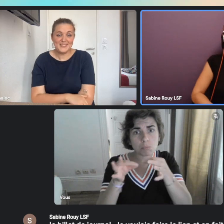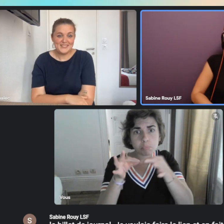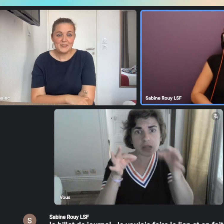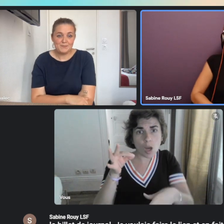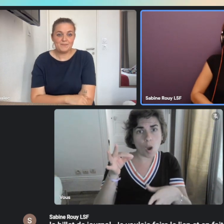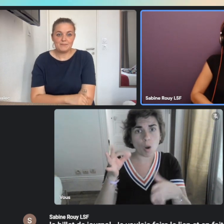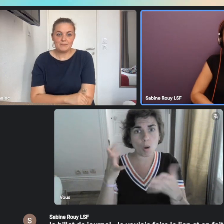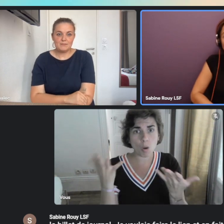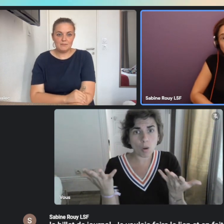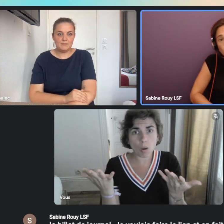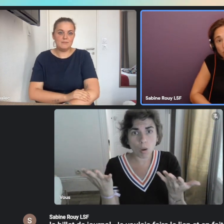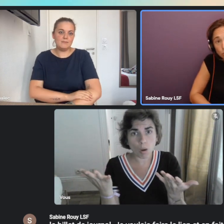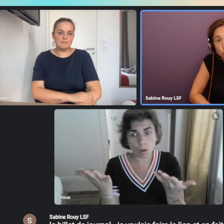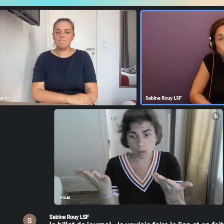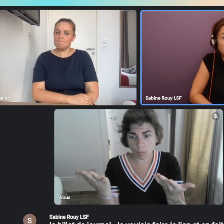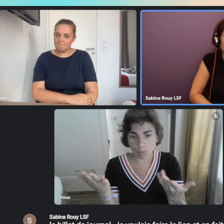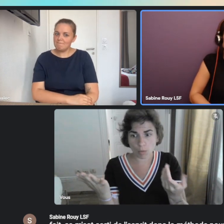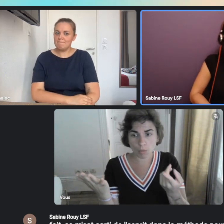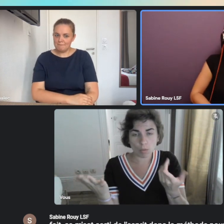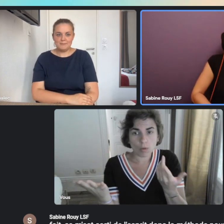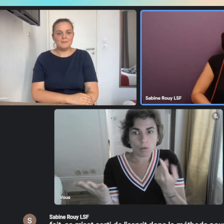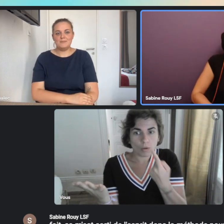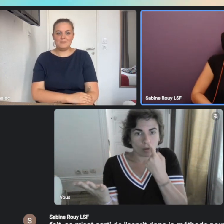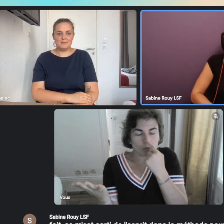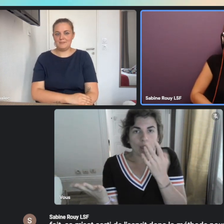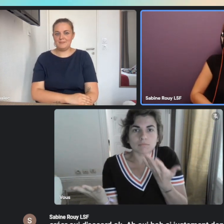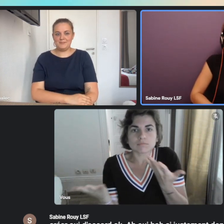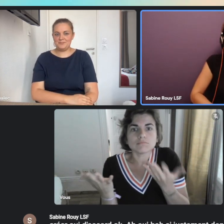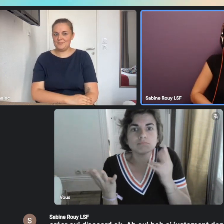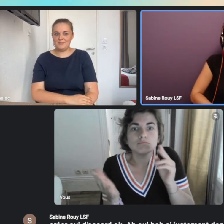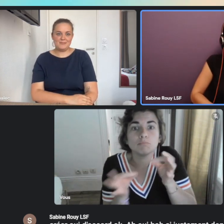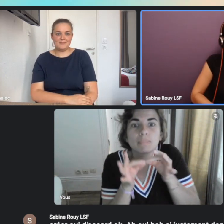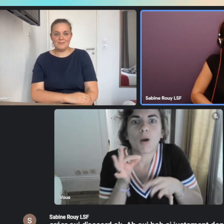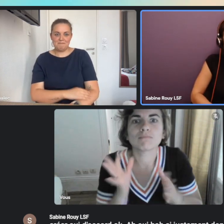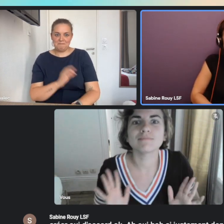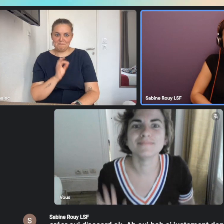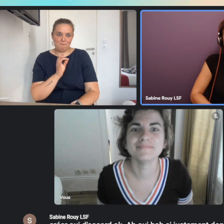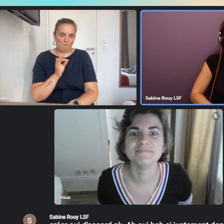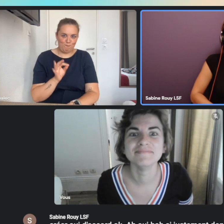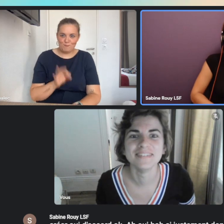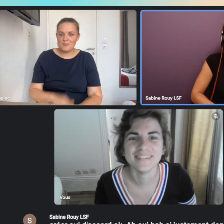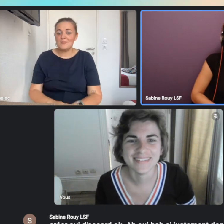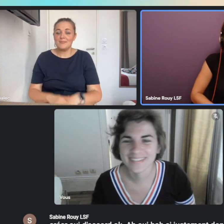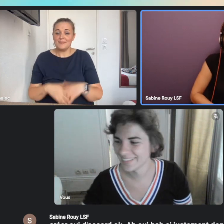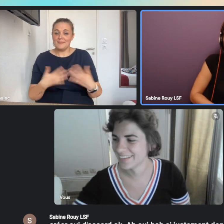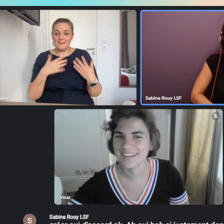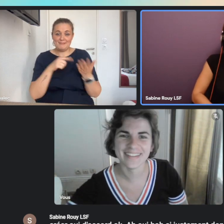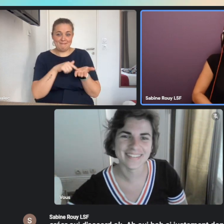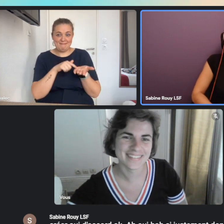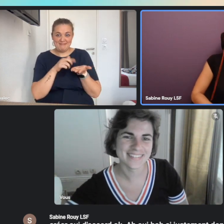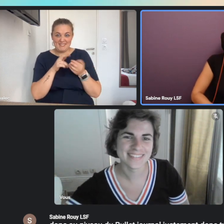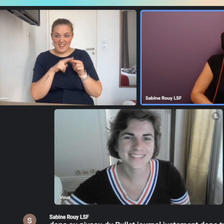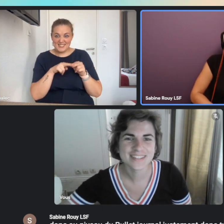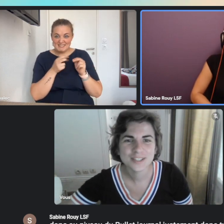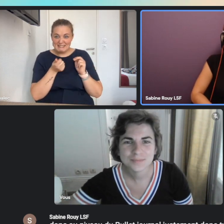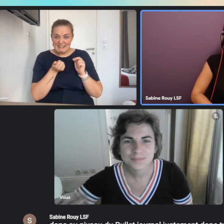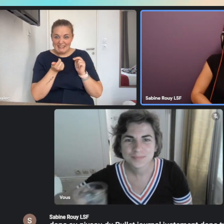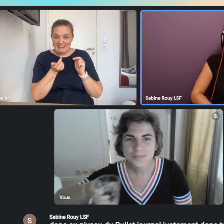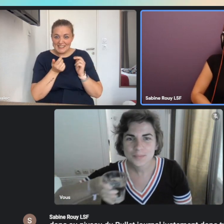mois. Au niveau du bilan que tu peux apporter, qu'est-ce que tu en penses? Quel bilan tu peux en faire?